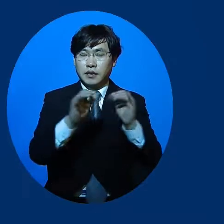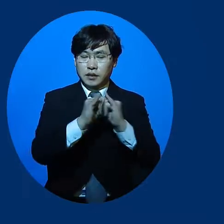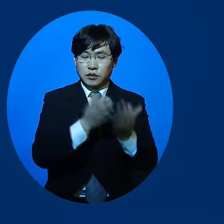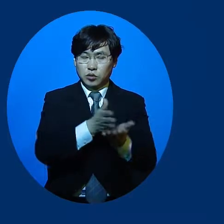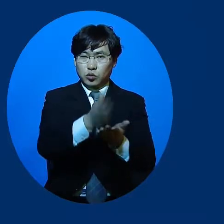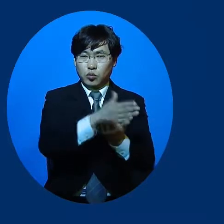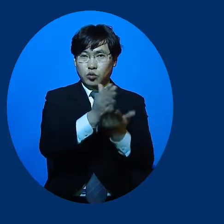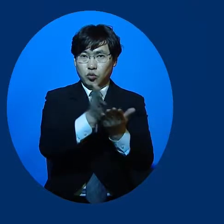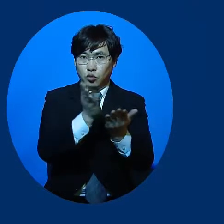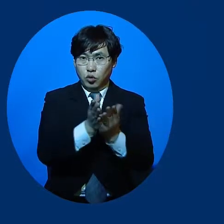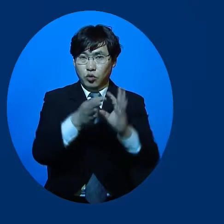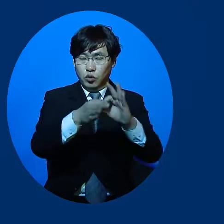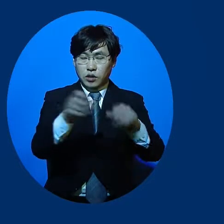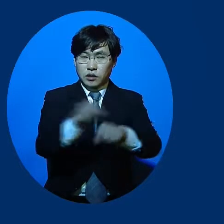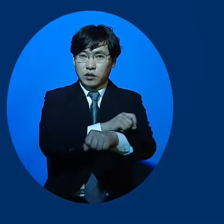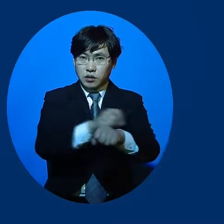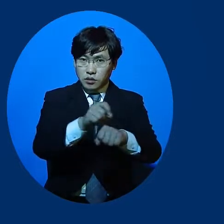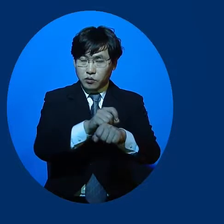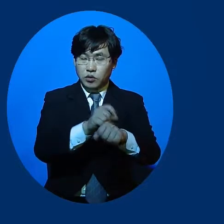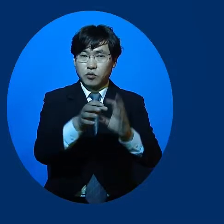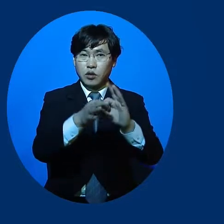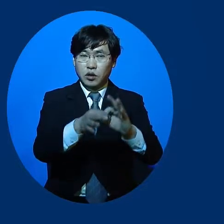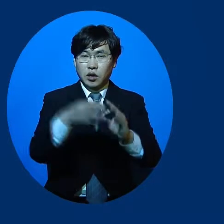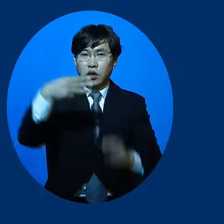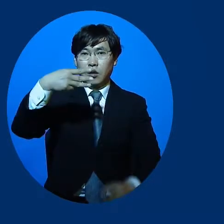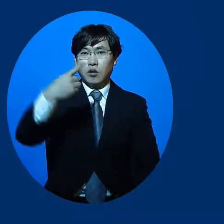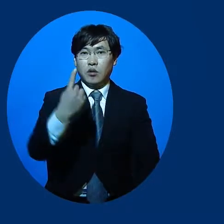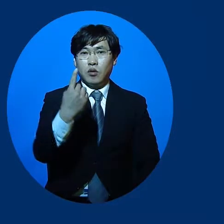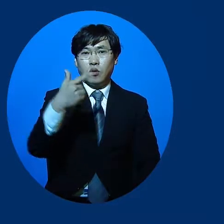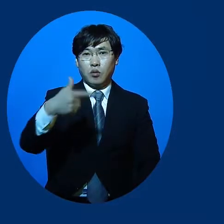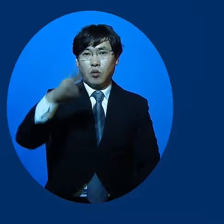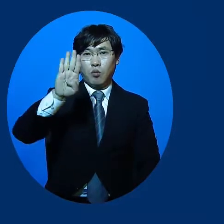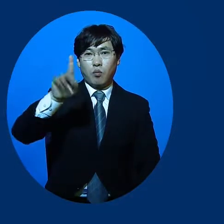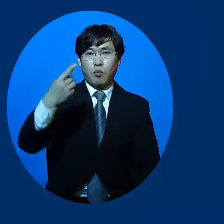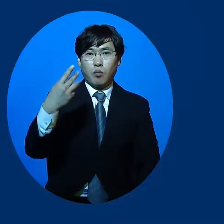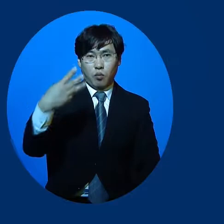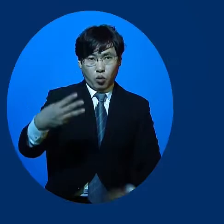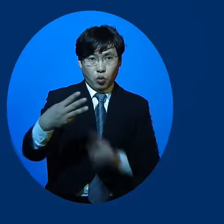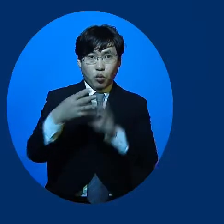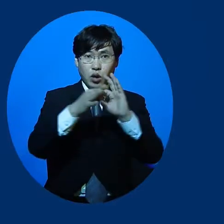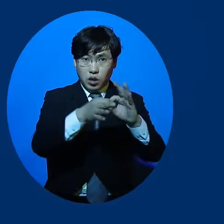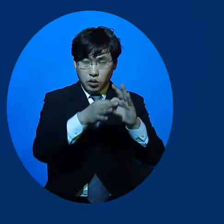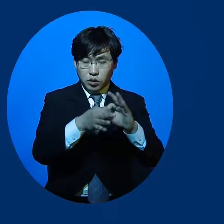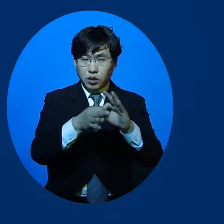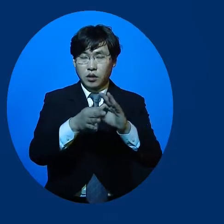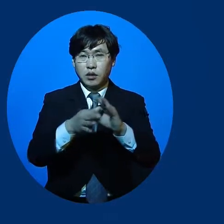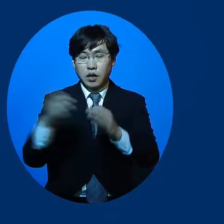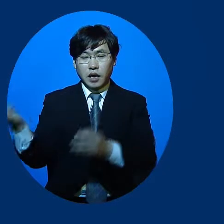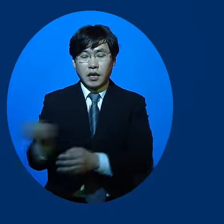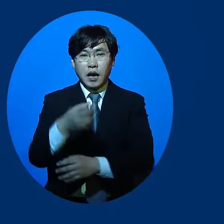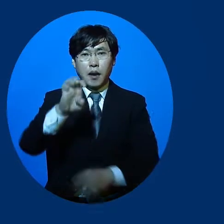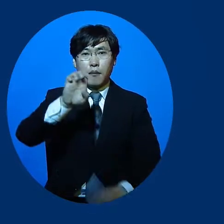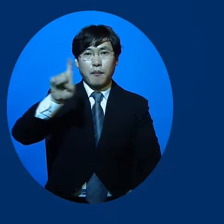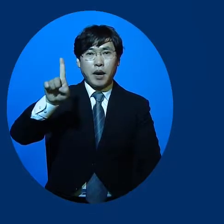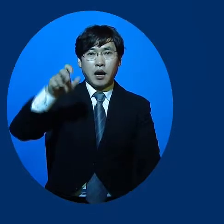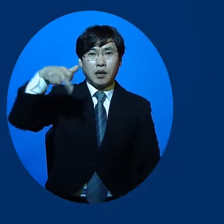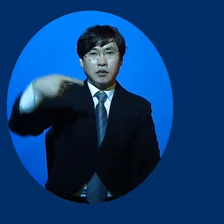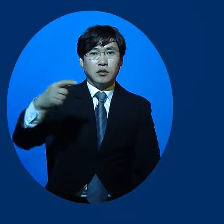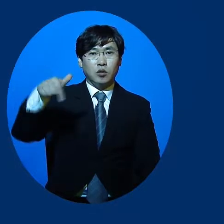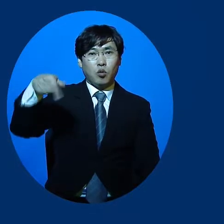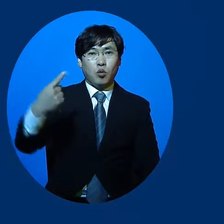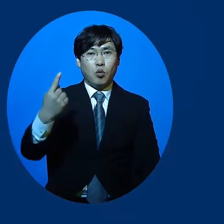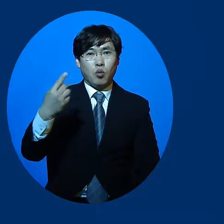종목 특화 경기장은 롬볼 경기장이 36개, 파크골프 경기장이 158개가 구축되어